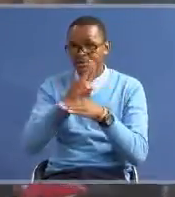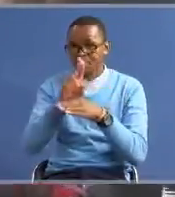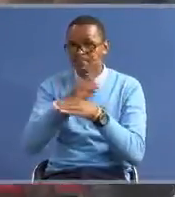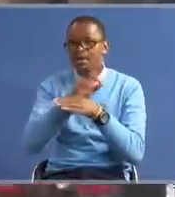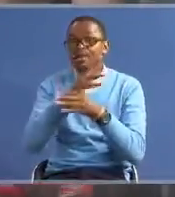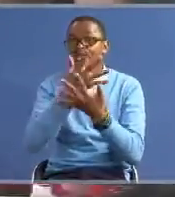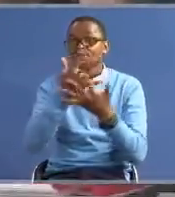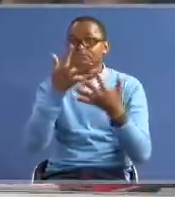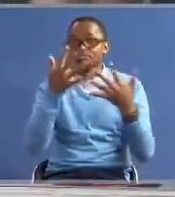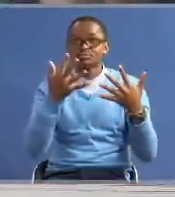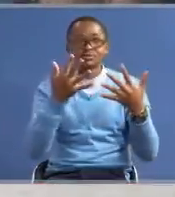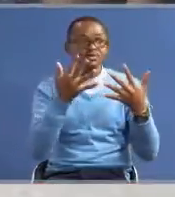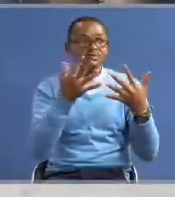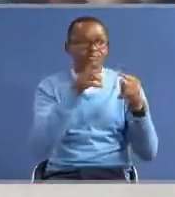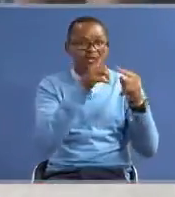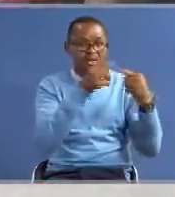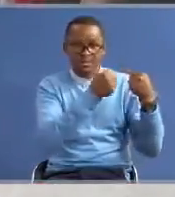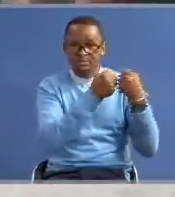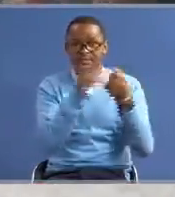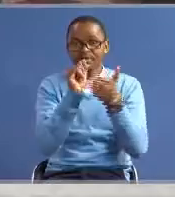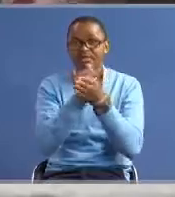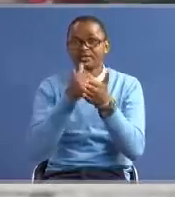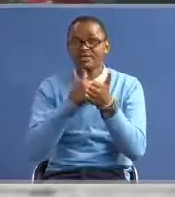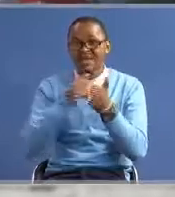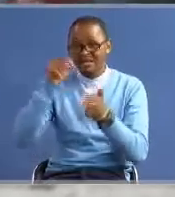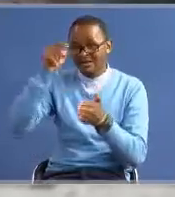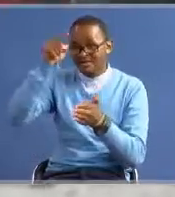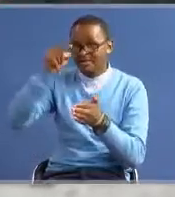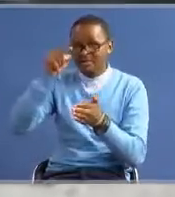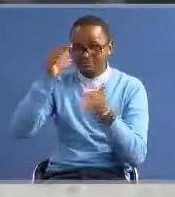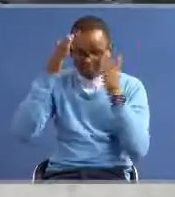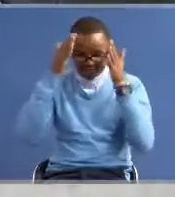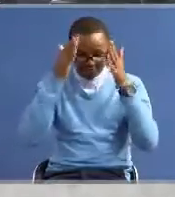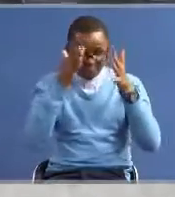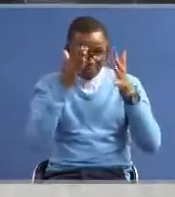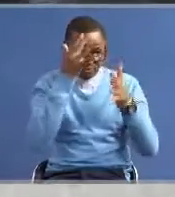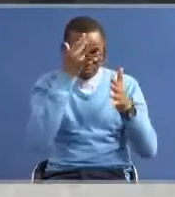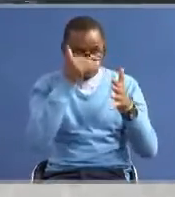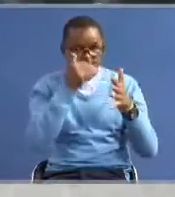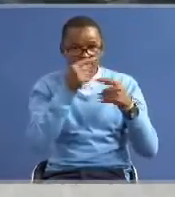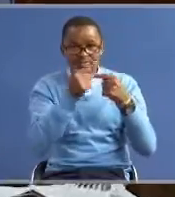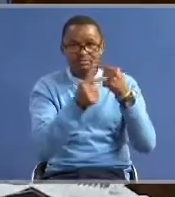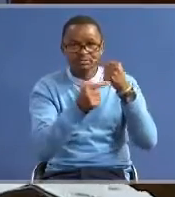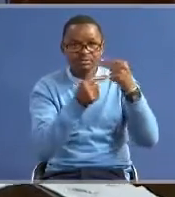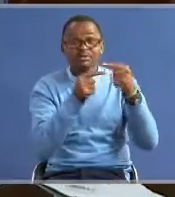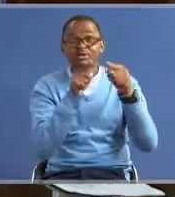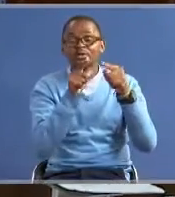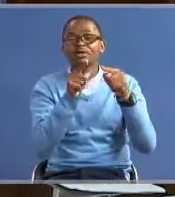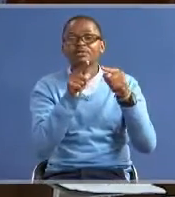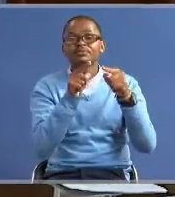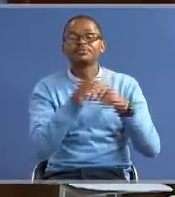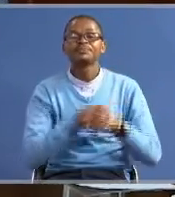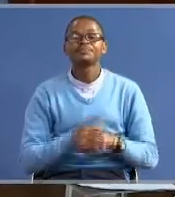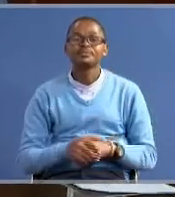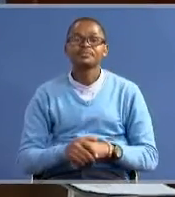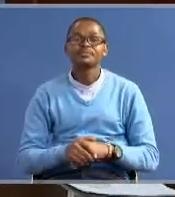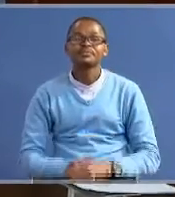ya rasilimali ni baadhi ya changamoto ambazo ni sharti ziangaziwe ili kuendeleza sekta hii.